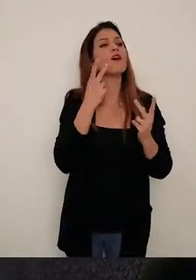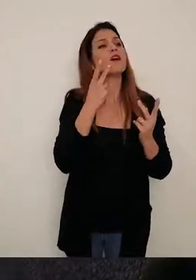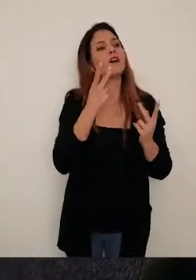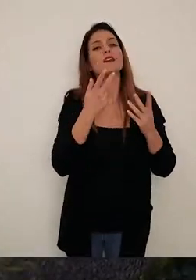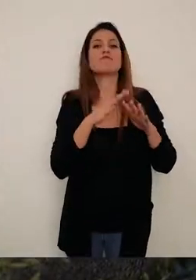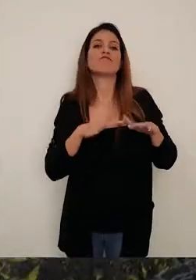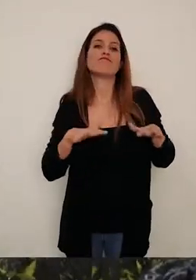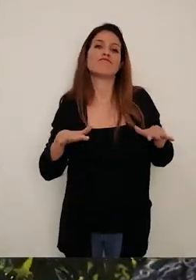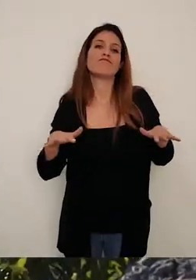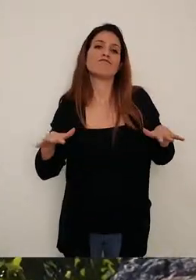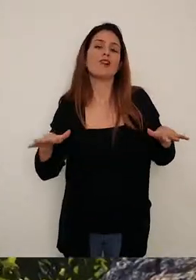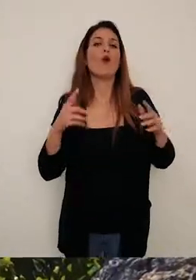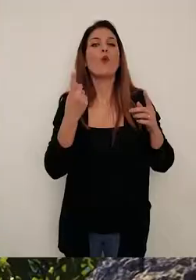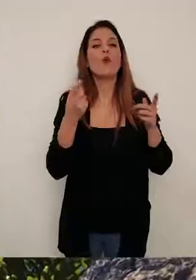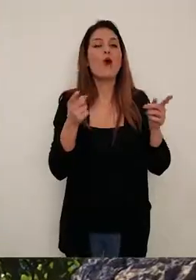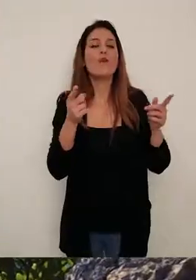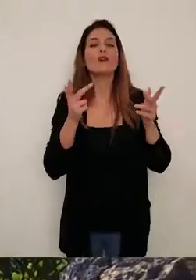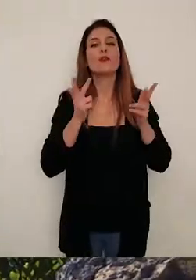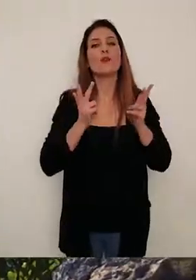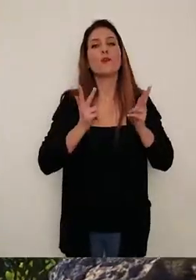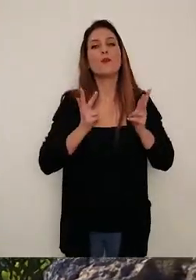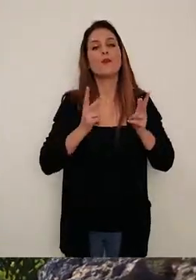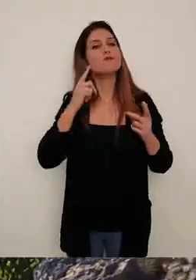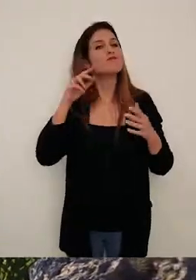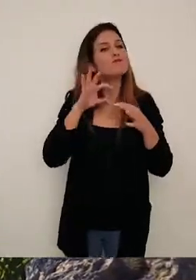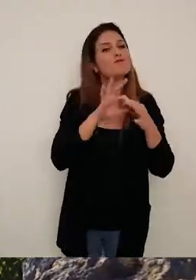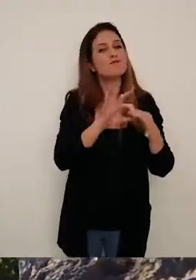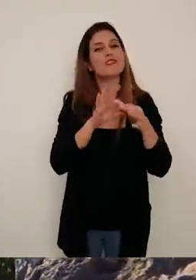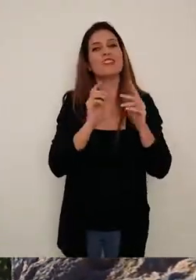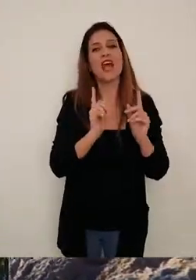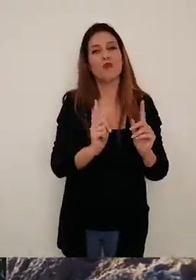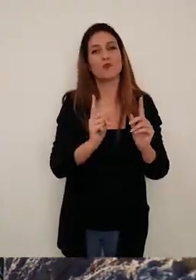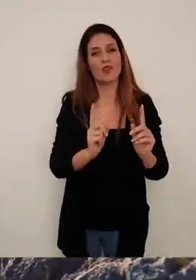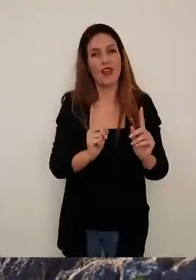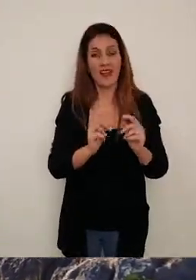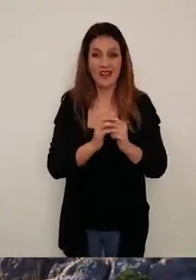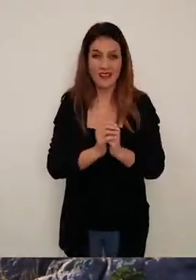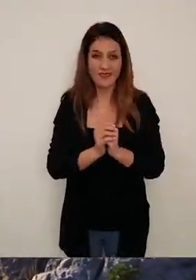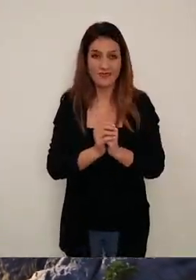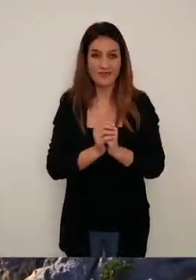spettacolo e vivere per un momento una stretta simbiosi con la natura costiera.